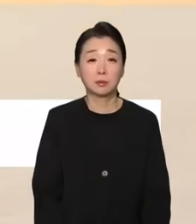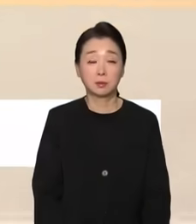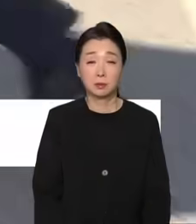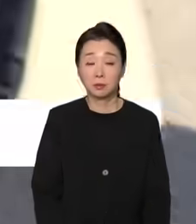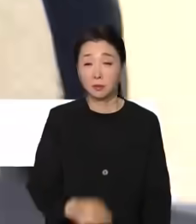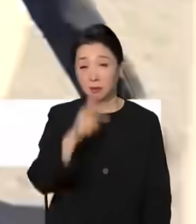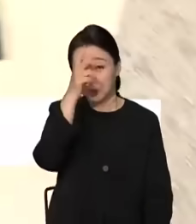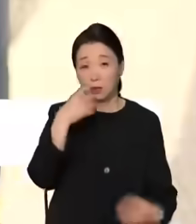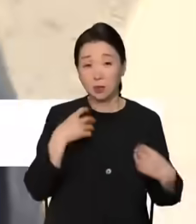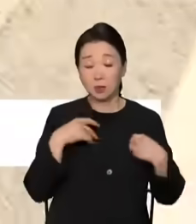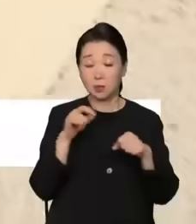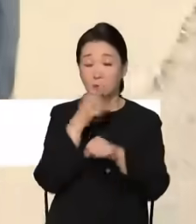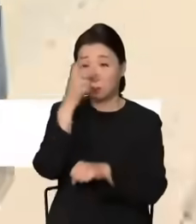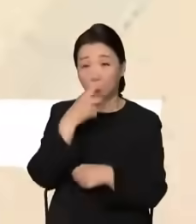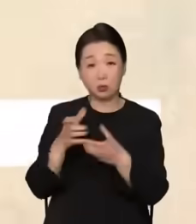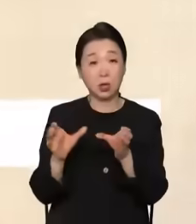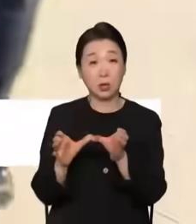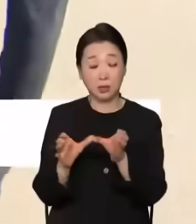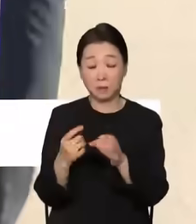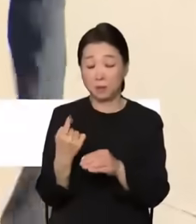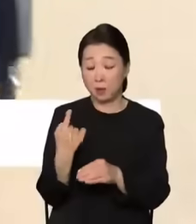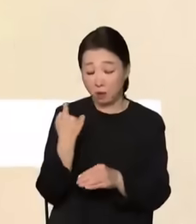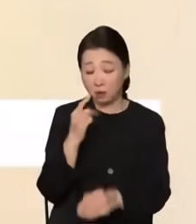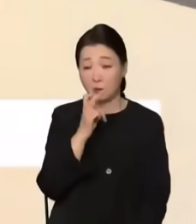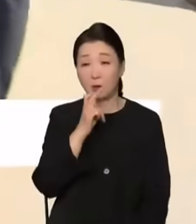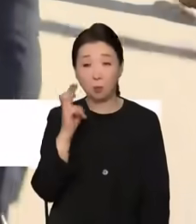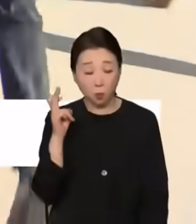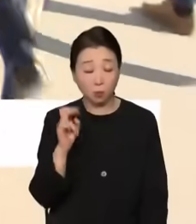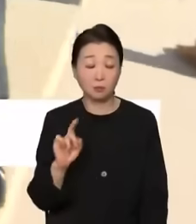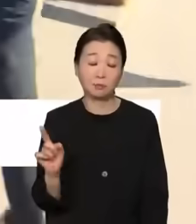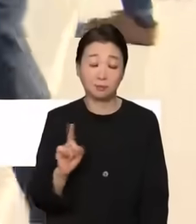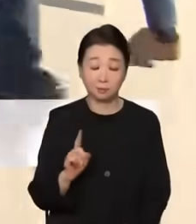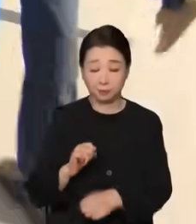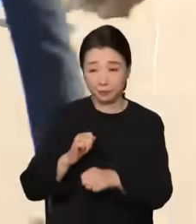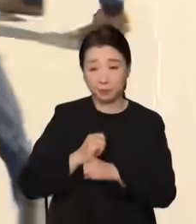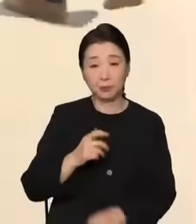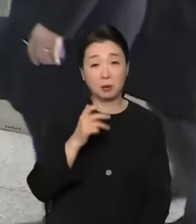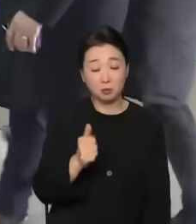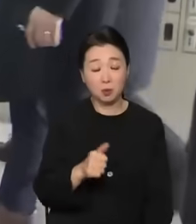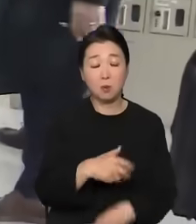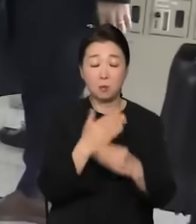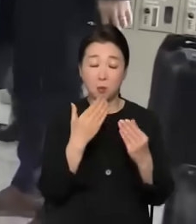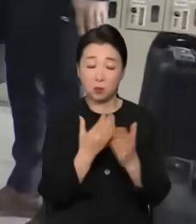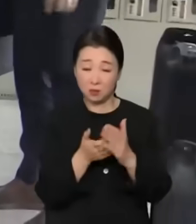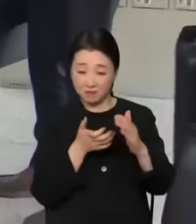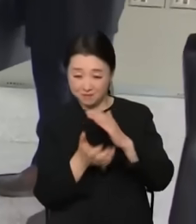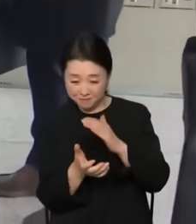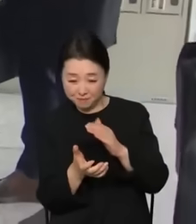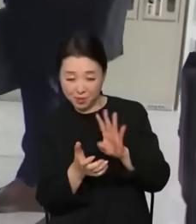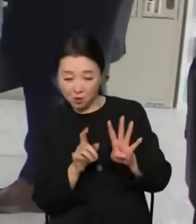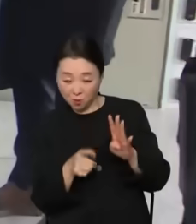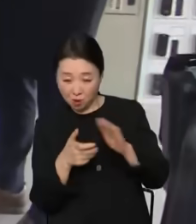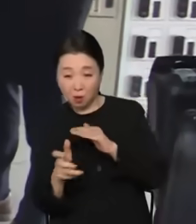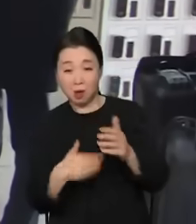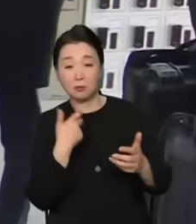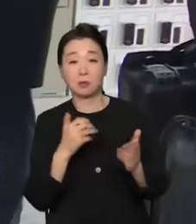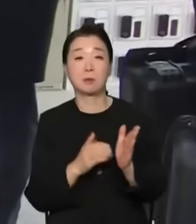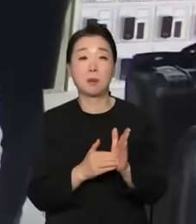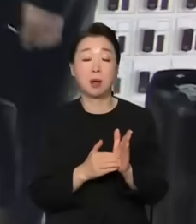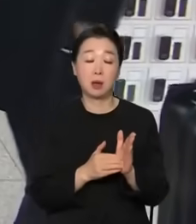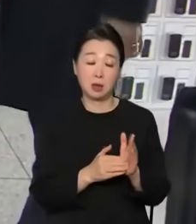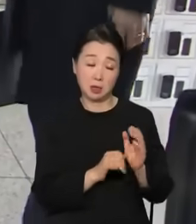진행중입니다 후방부 수도방위 사령의 비원 벙커를 압수수색했습니다 수사단은 김용현 전